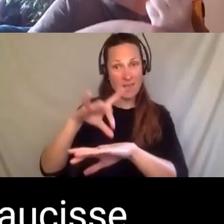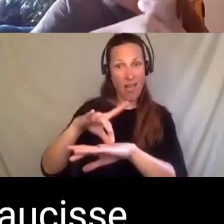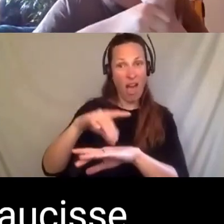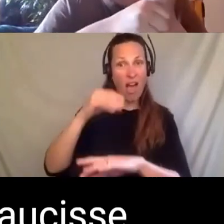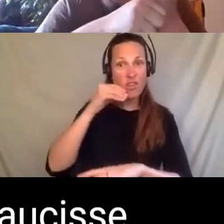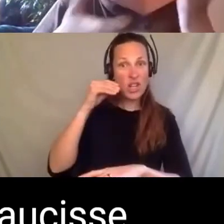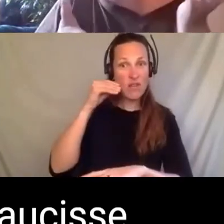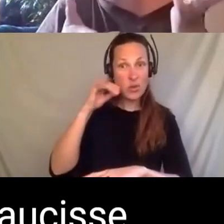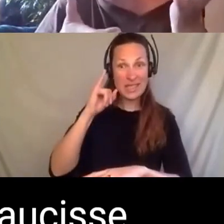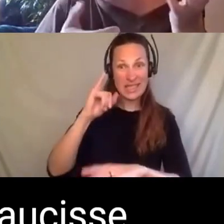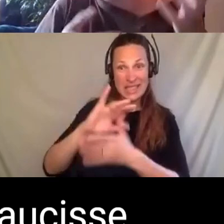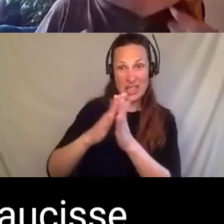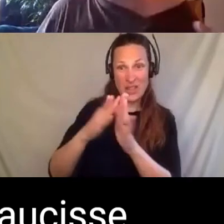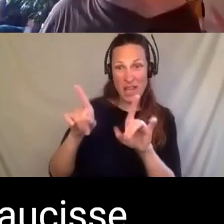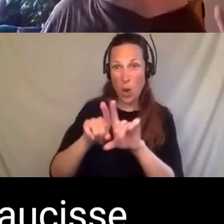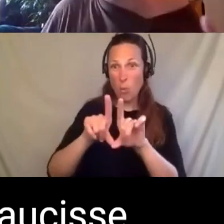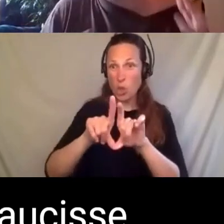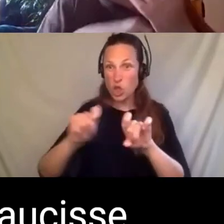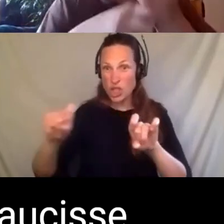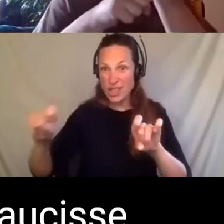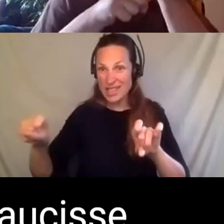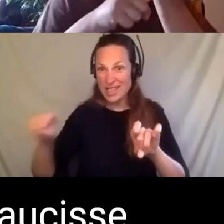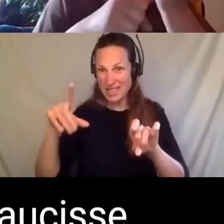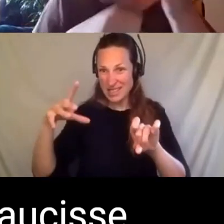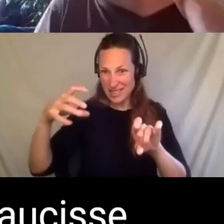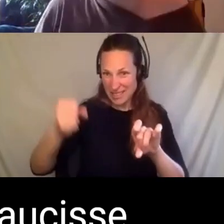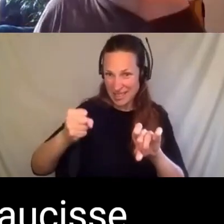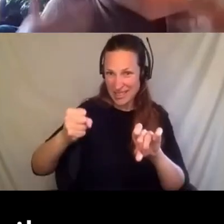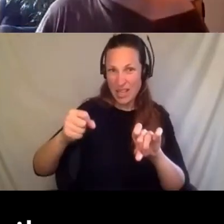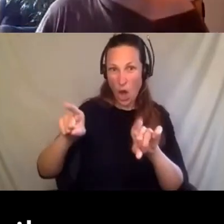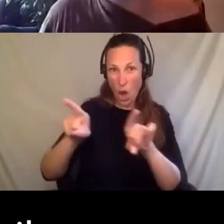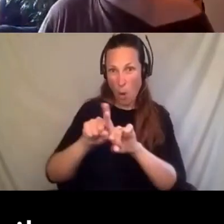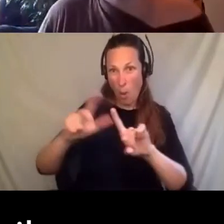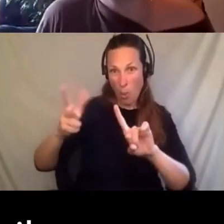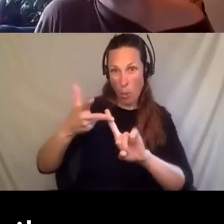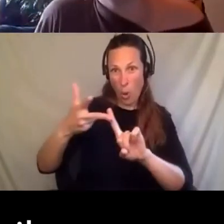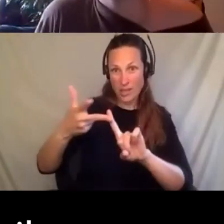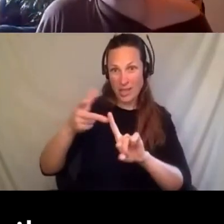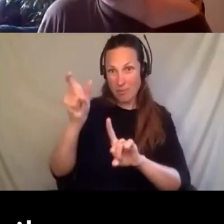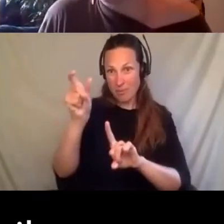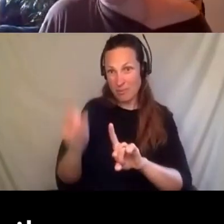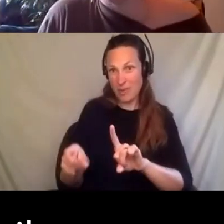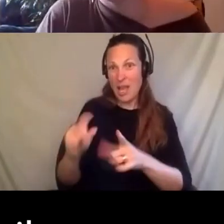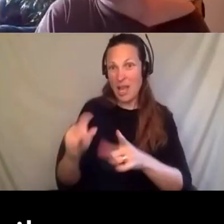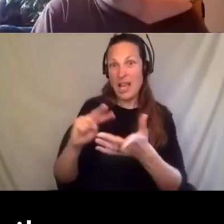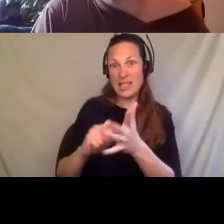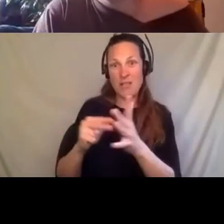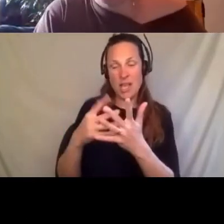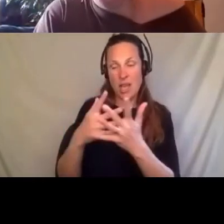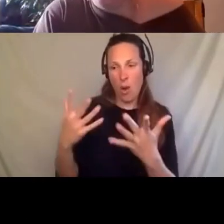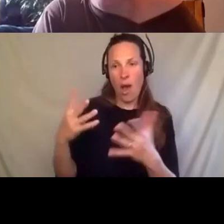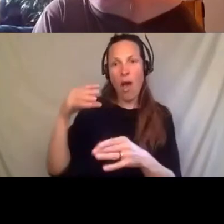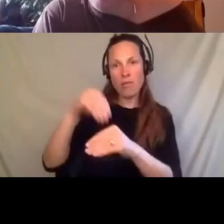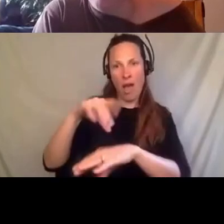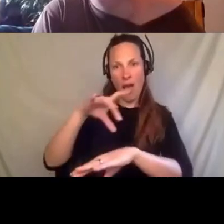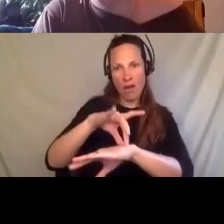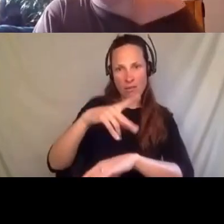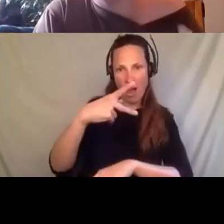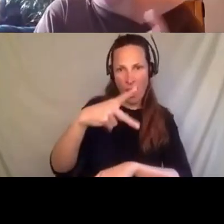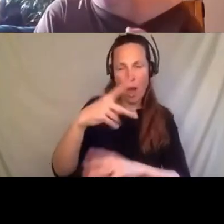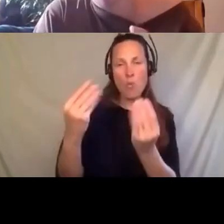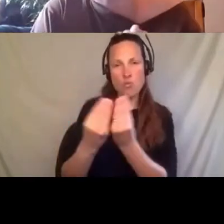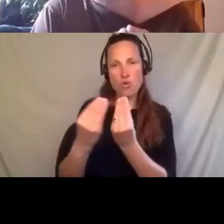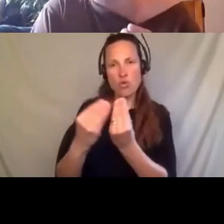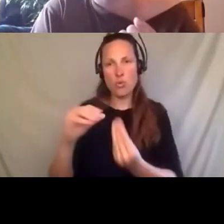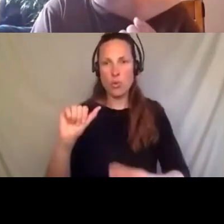terre, ça fait une belle grosse saucisse, ça, c'est puis que ça se tient, tu sais, ça veut dire que votre terre est très argileuse. Si ça fait une bonne